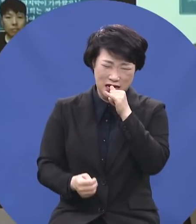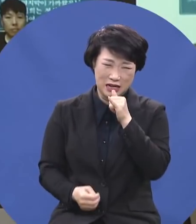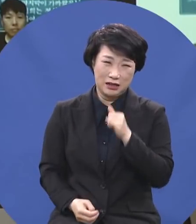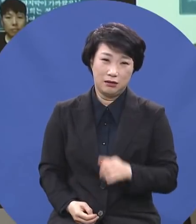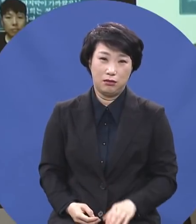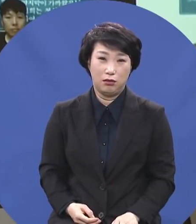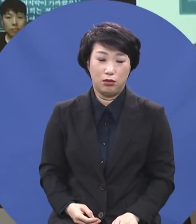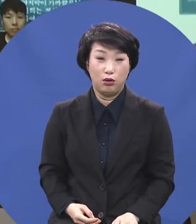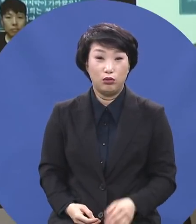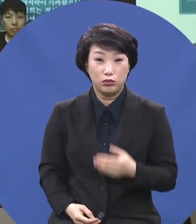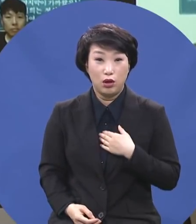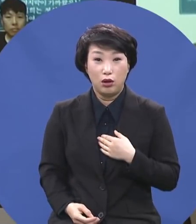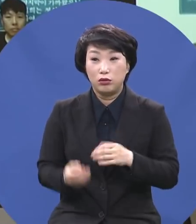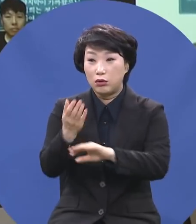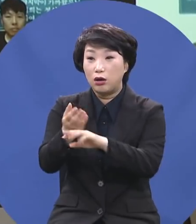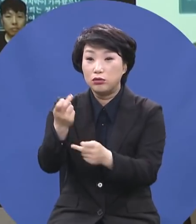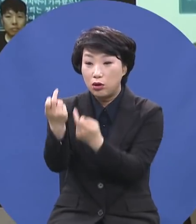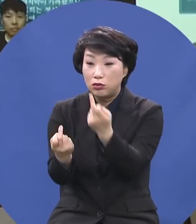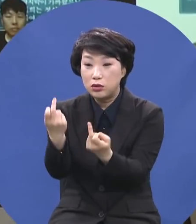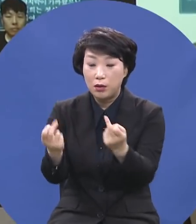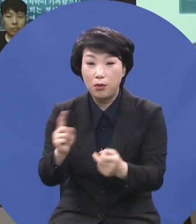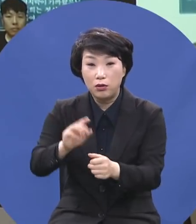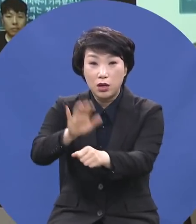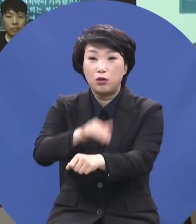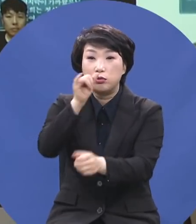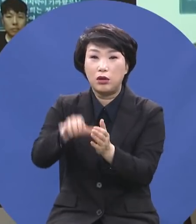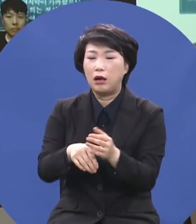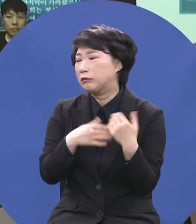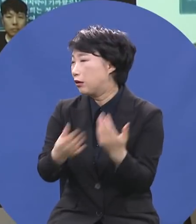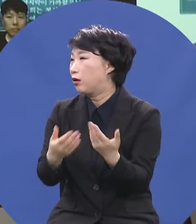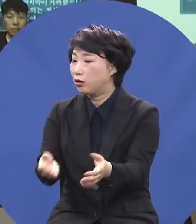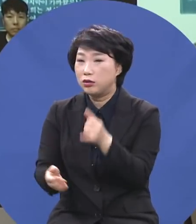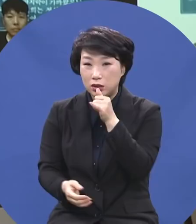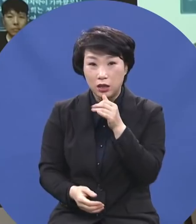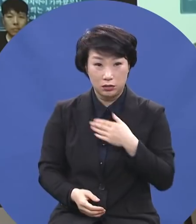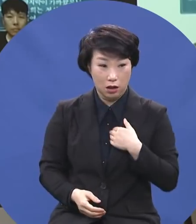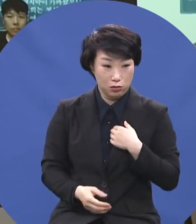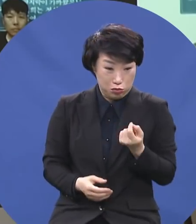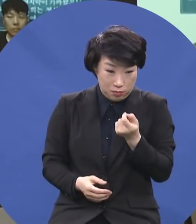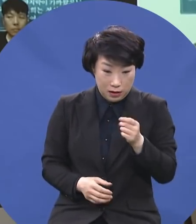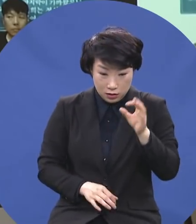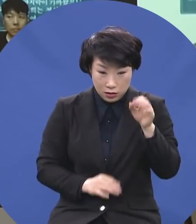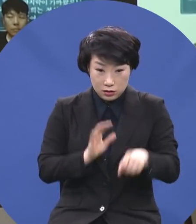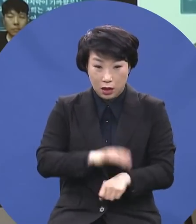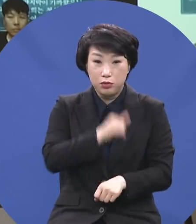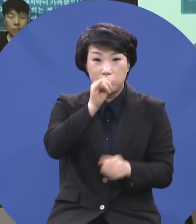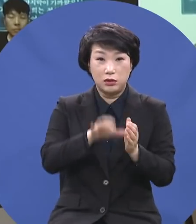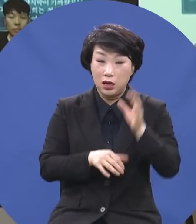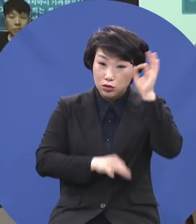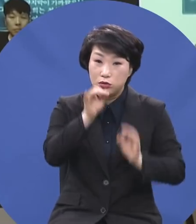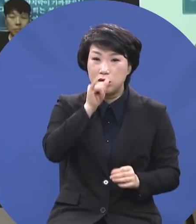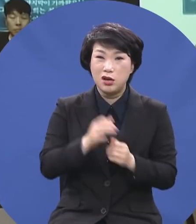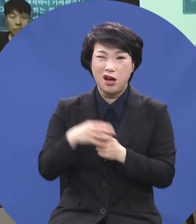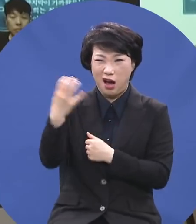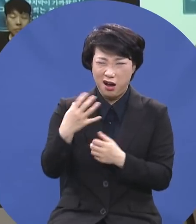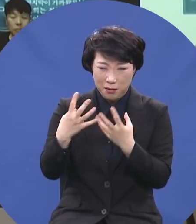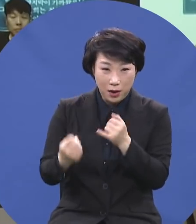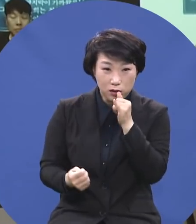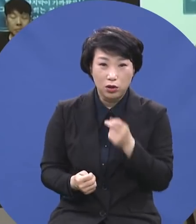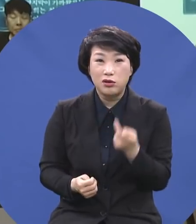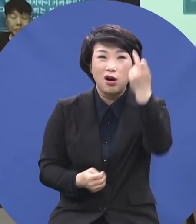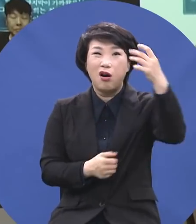그리고 다른 형제들은 잘못하면 어지간히 넘어가는데 나는 조금만 잘못하면 엄청나게 형한테